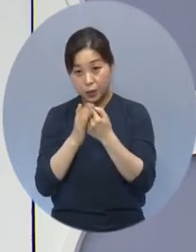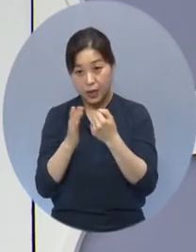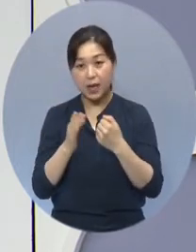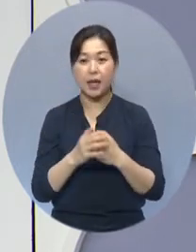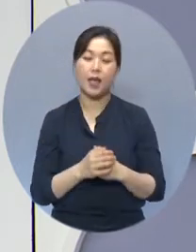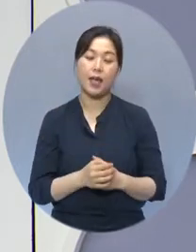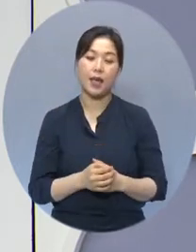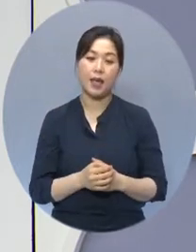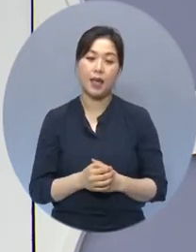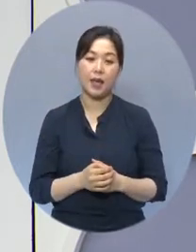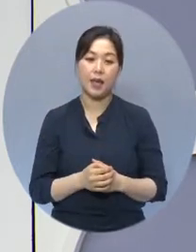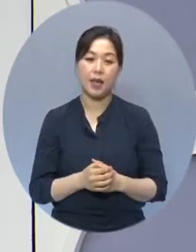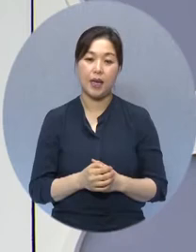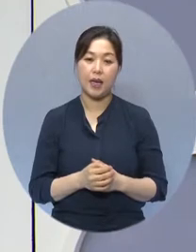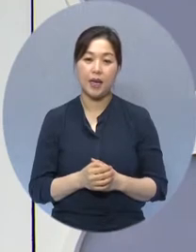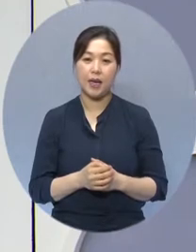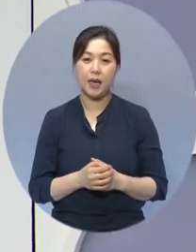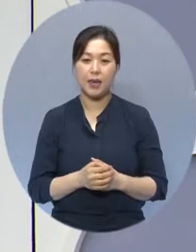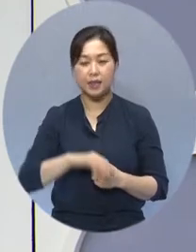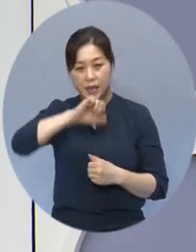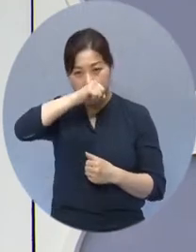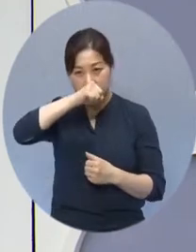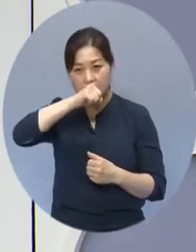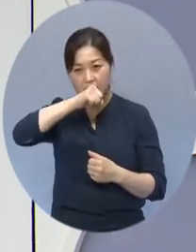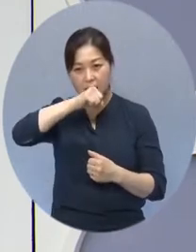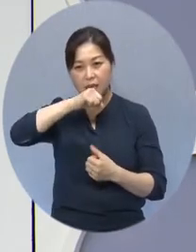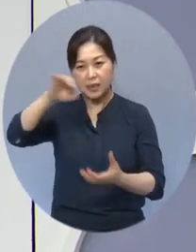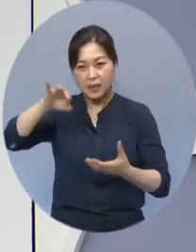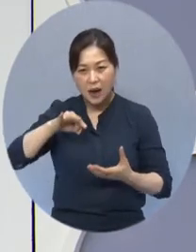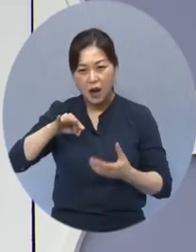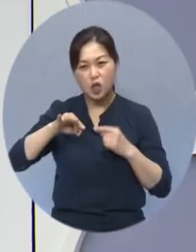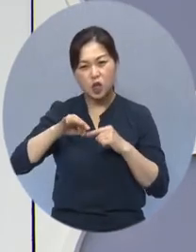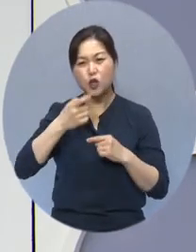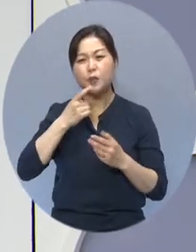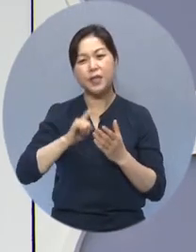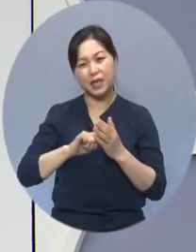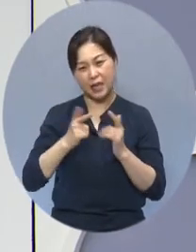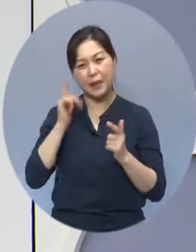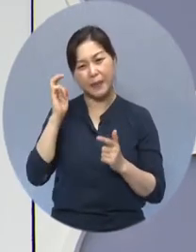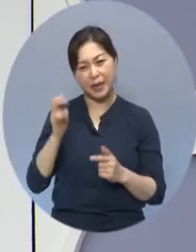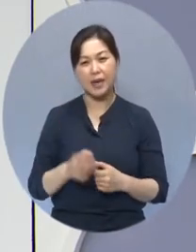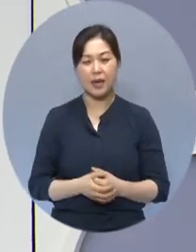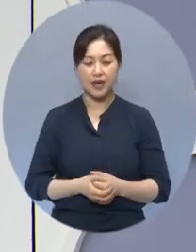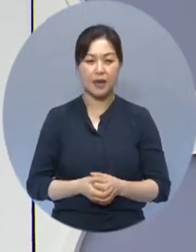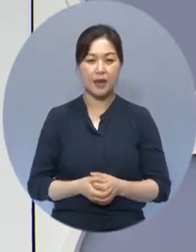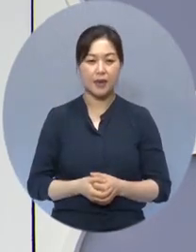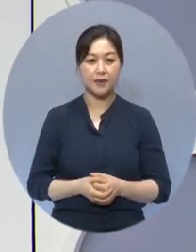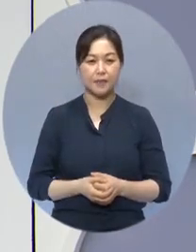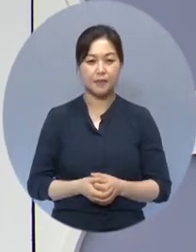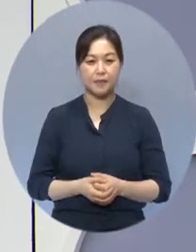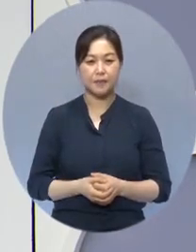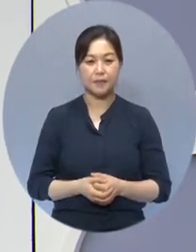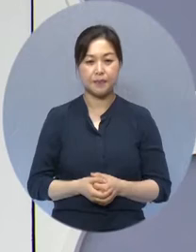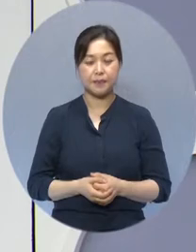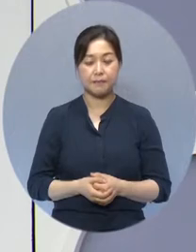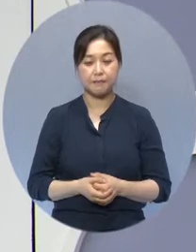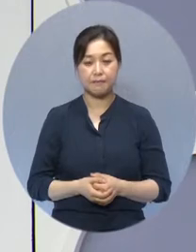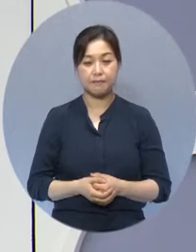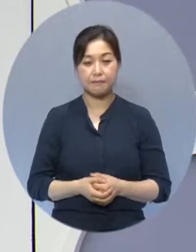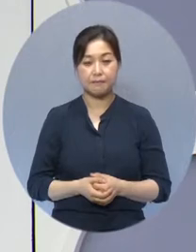재정적인 그런 직접 지원은 상당히 이번에는 좀 힘들지 않겠느냐 하는 생각이 들고요. 다만